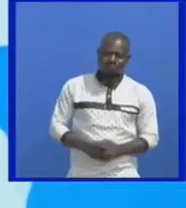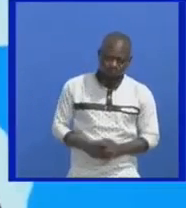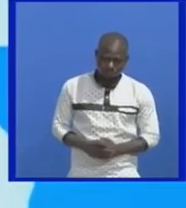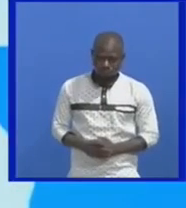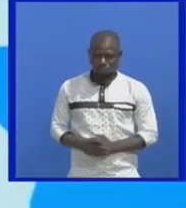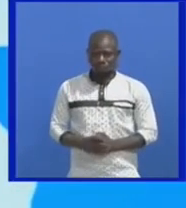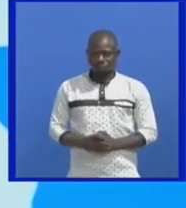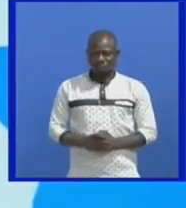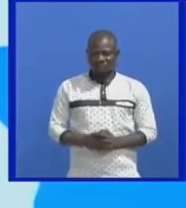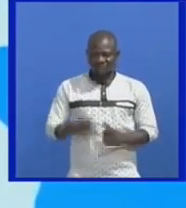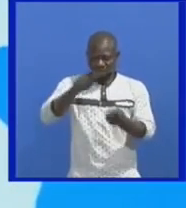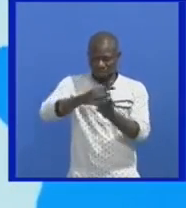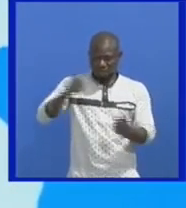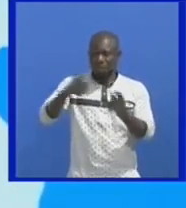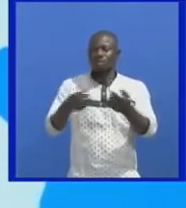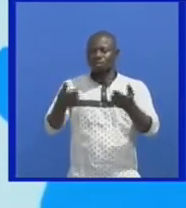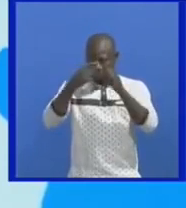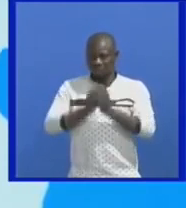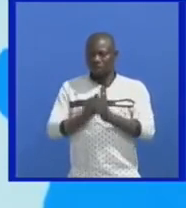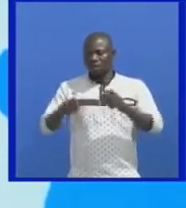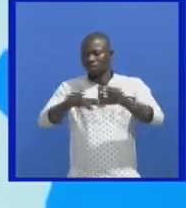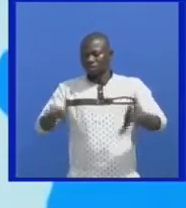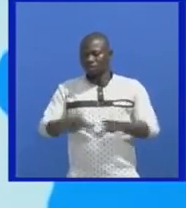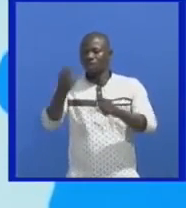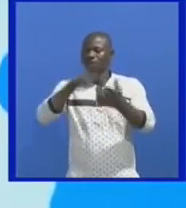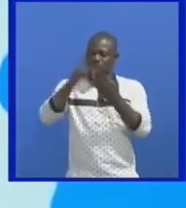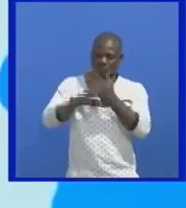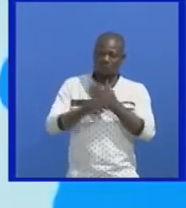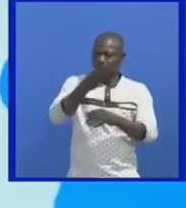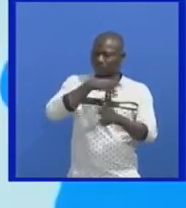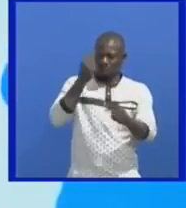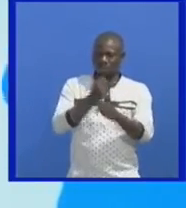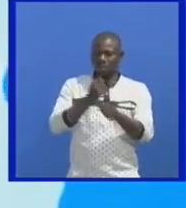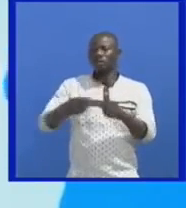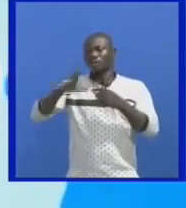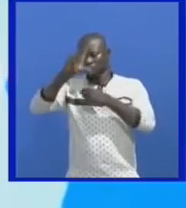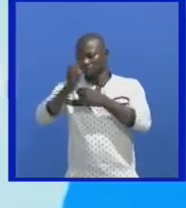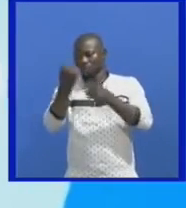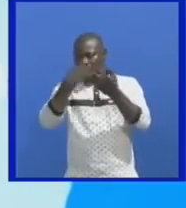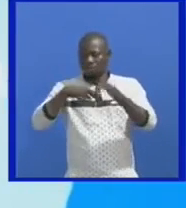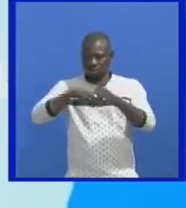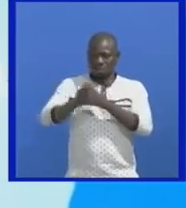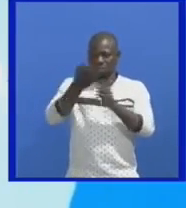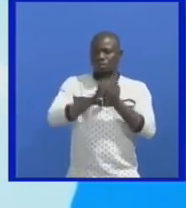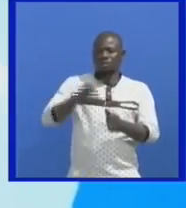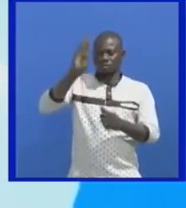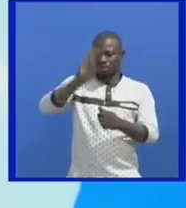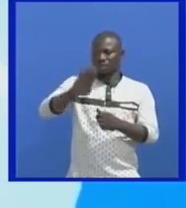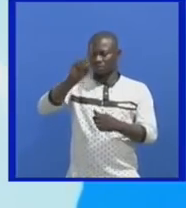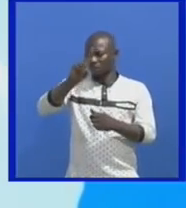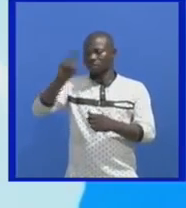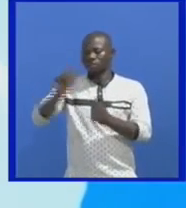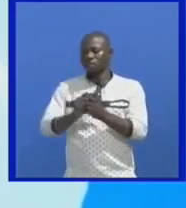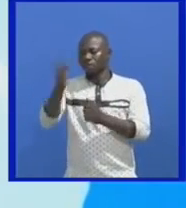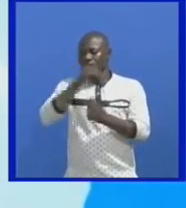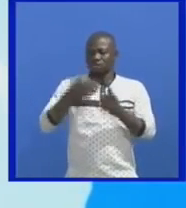grands axes du programme d'activité de la troisième édition de la rentrée du droit d'auteur sont connus. L'événement se